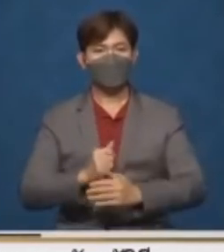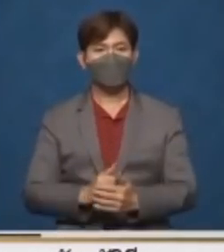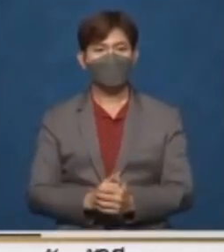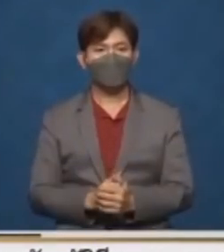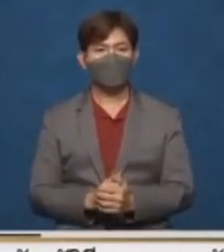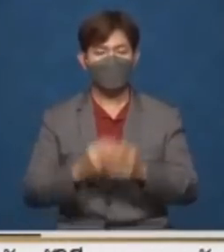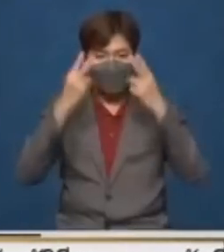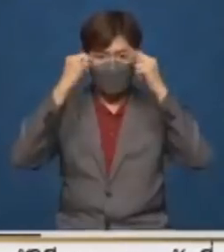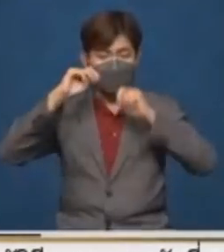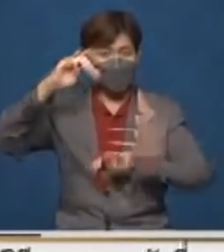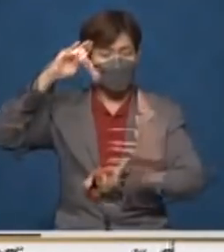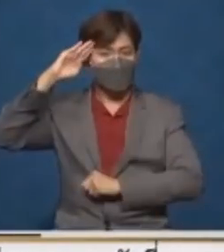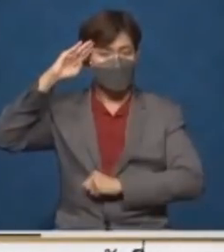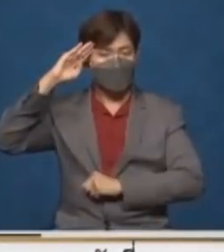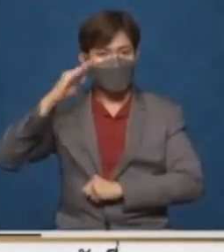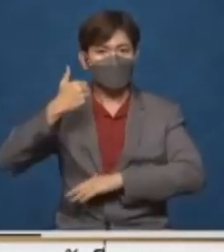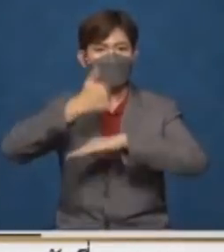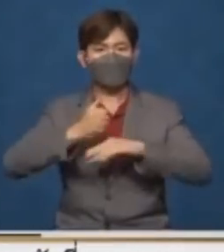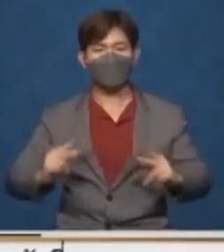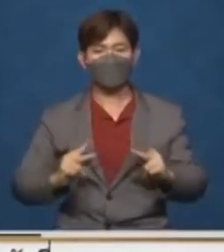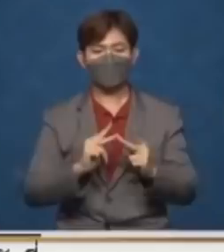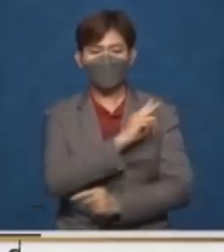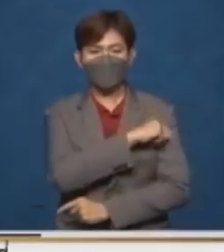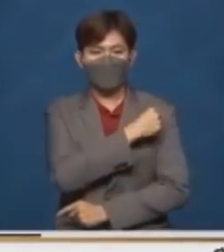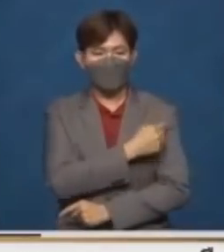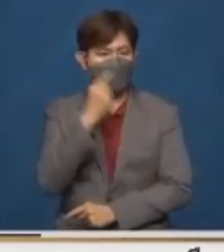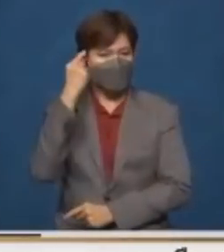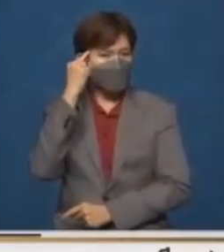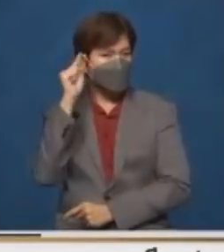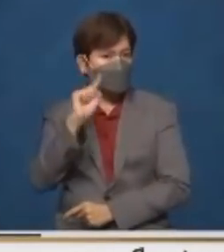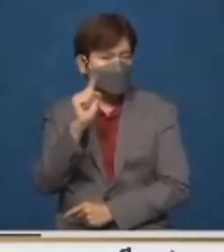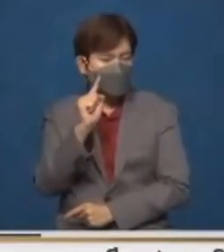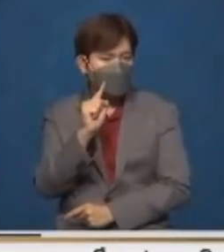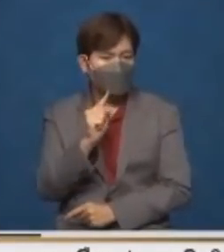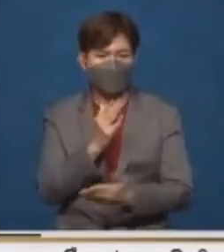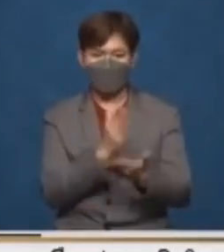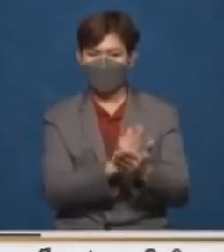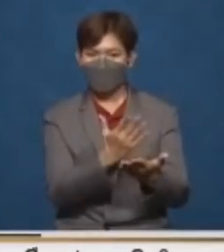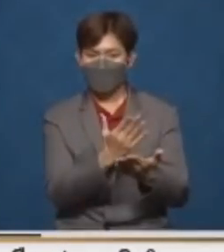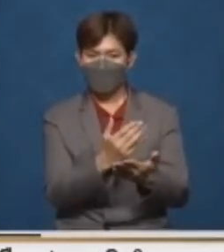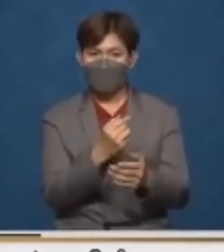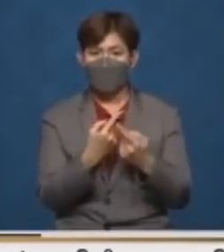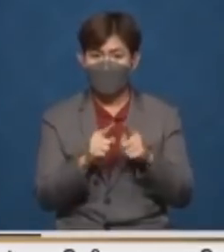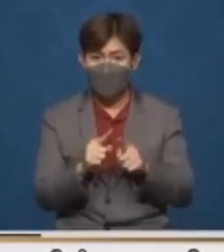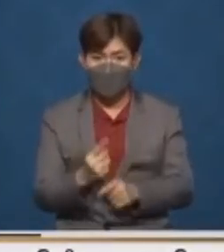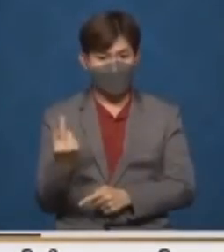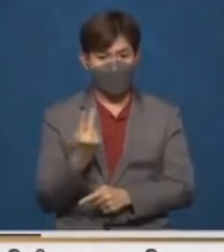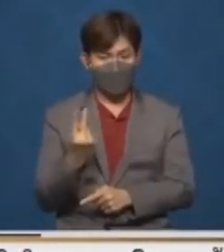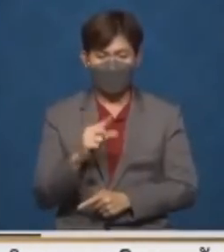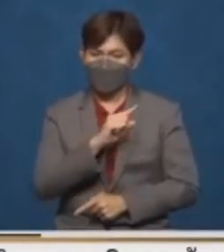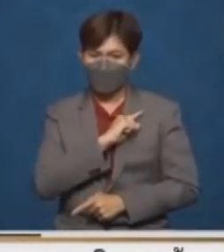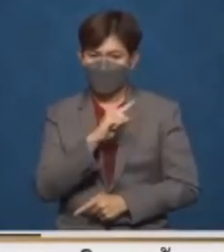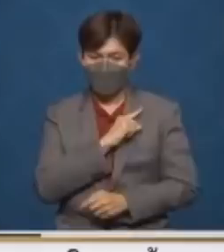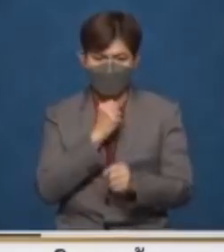การท tuvoท